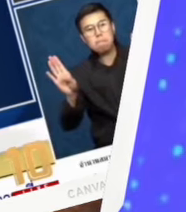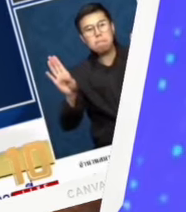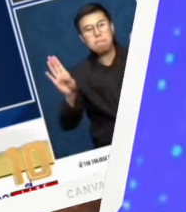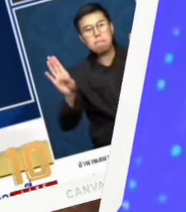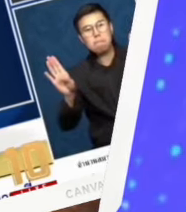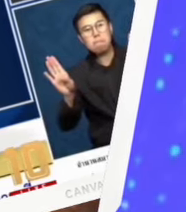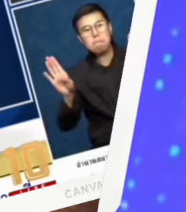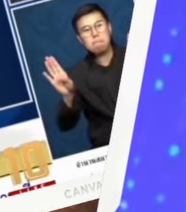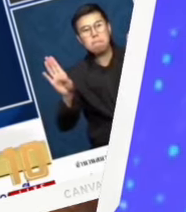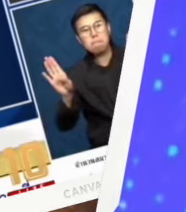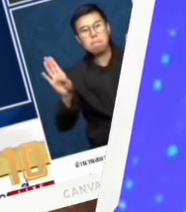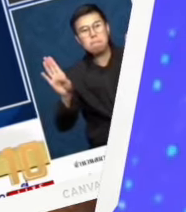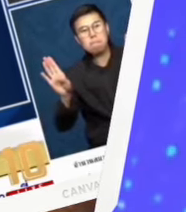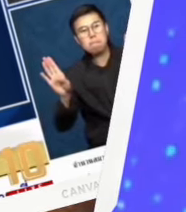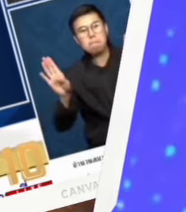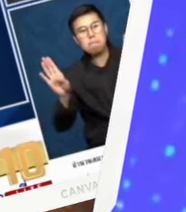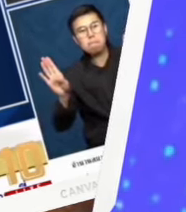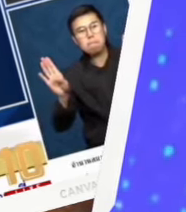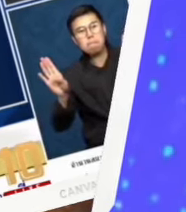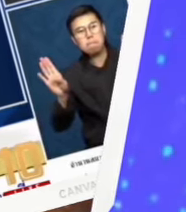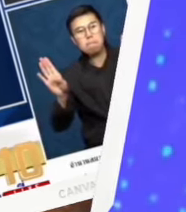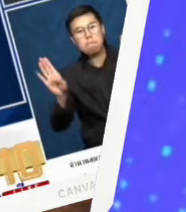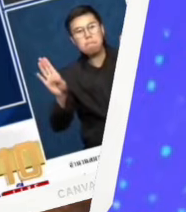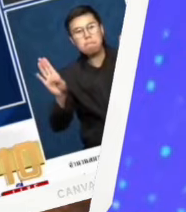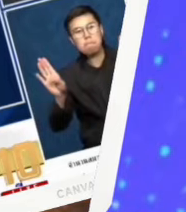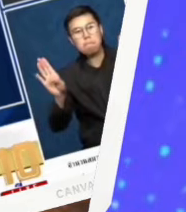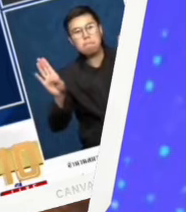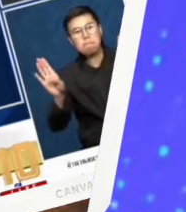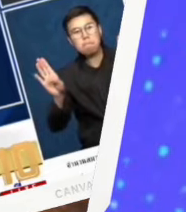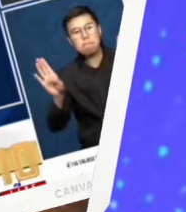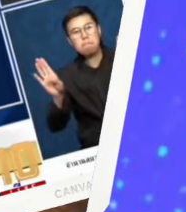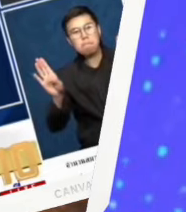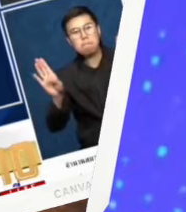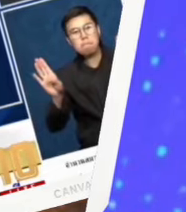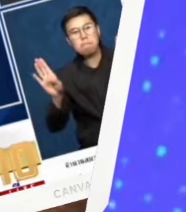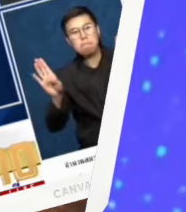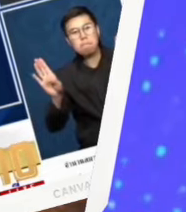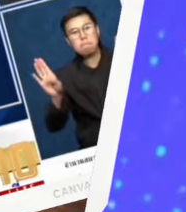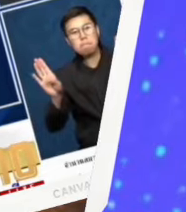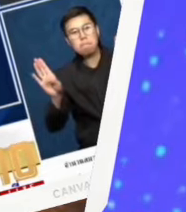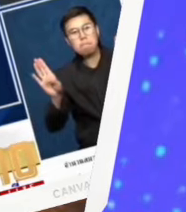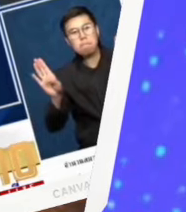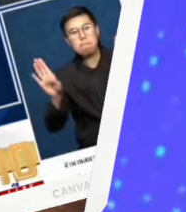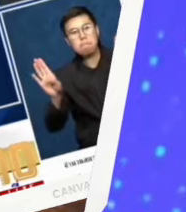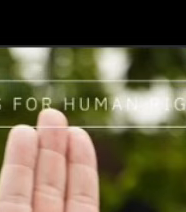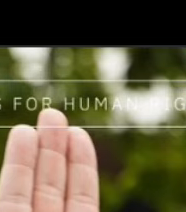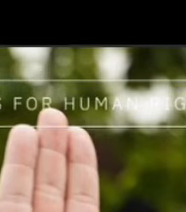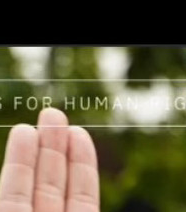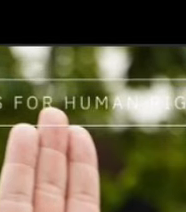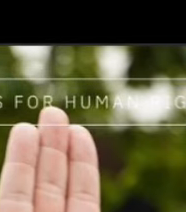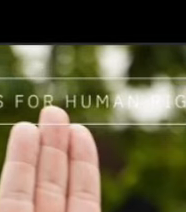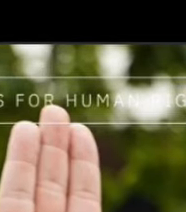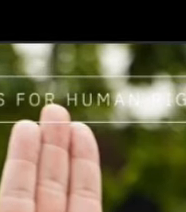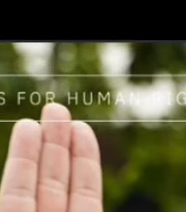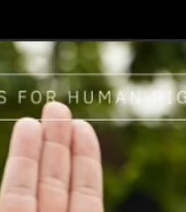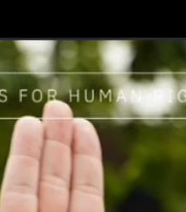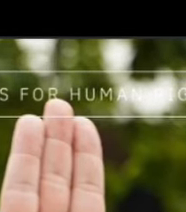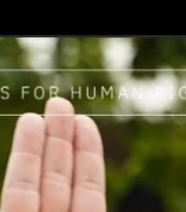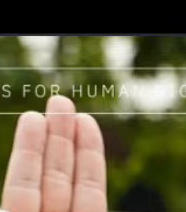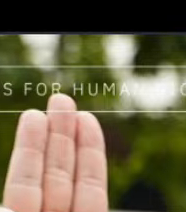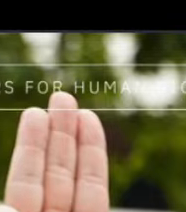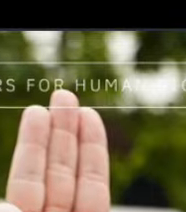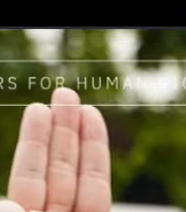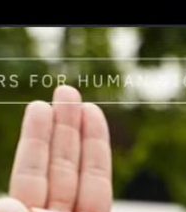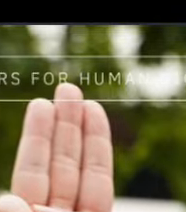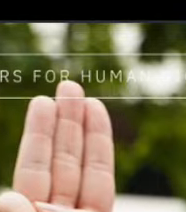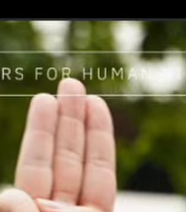งานว่าเมื่อวันที่21มีนาคมเมื่อวานนี้เวลา 13:00 น.สน.ทองหล่อเพน